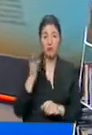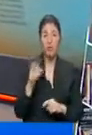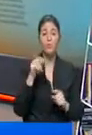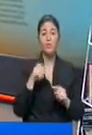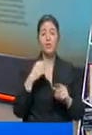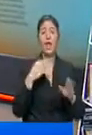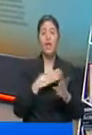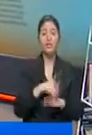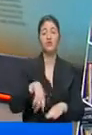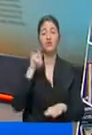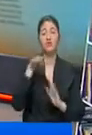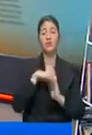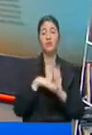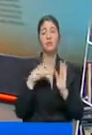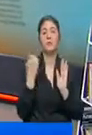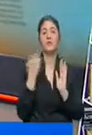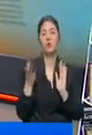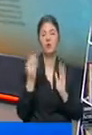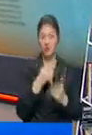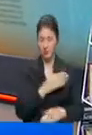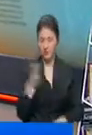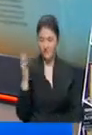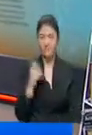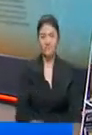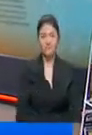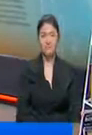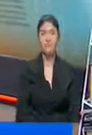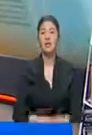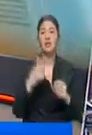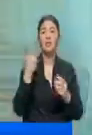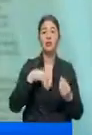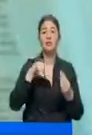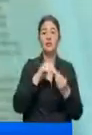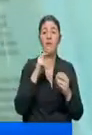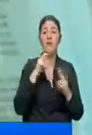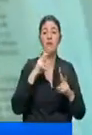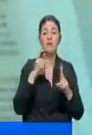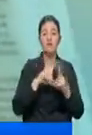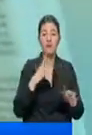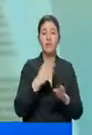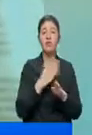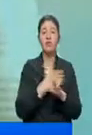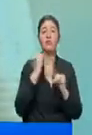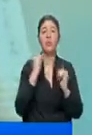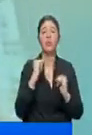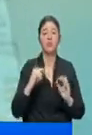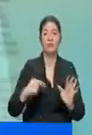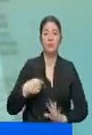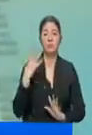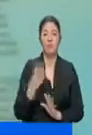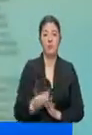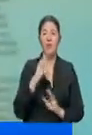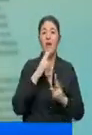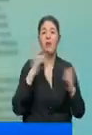esas gündem maddelerinden birisi işte bu olacak. Devam. Fahiş zamlı elektrik faturaları vatandaşı fena çarptı.